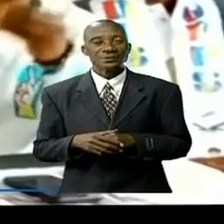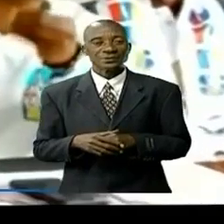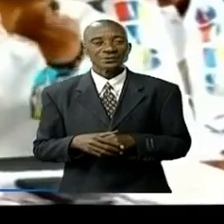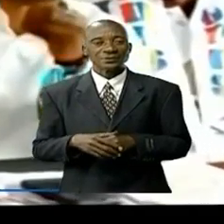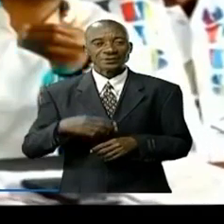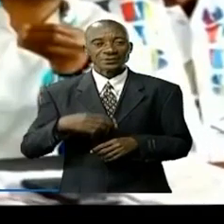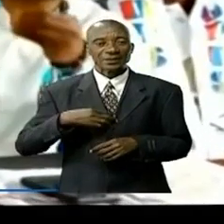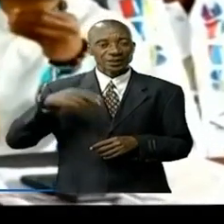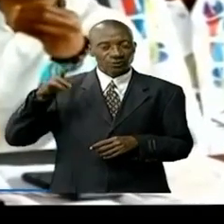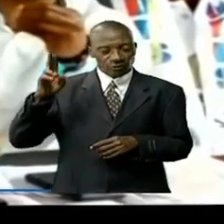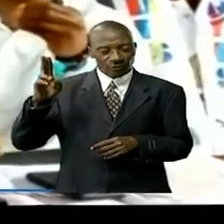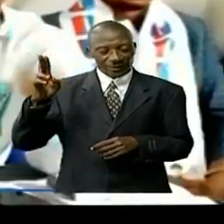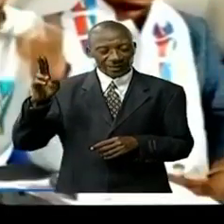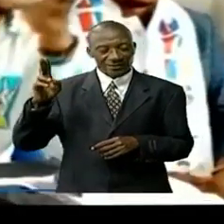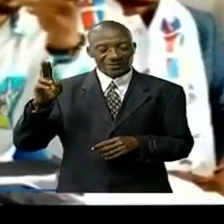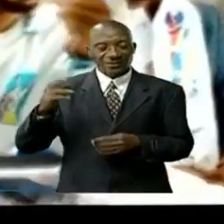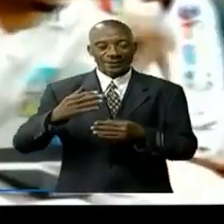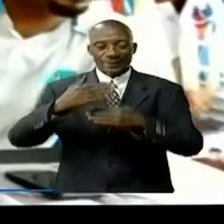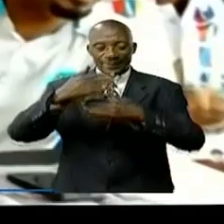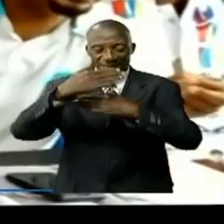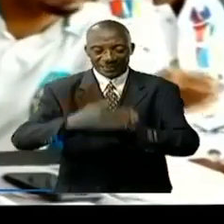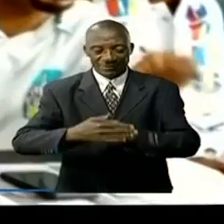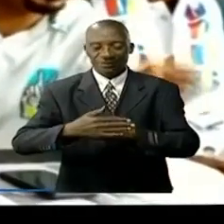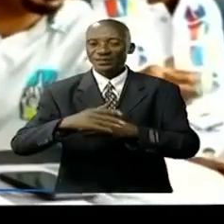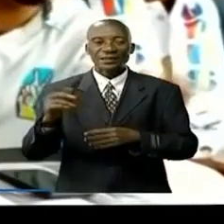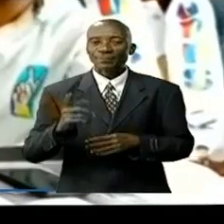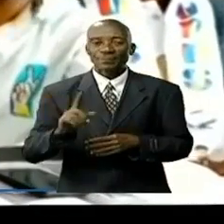la diversité. Arrêtons la